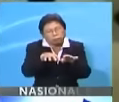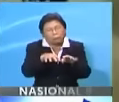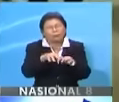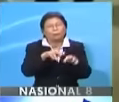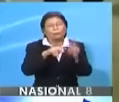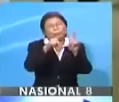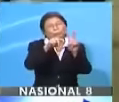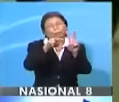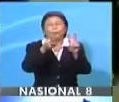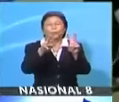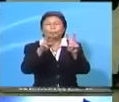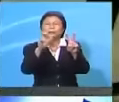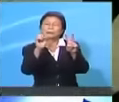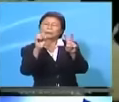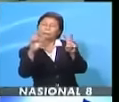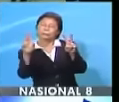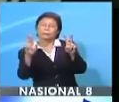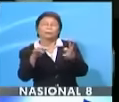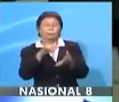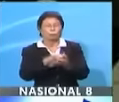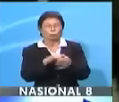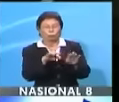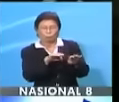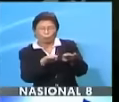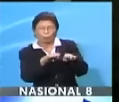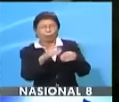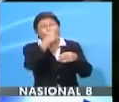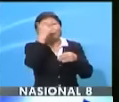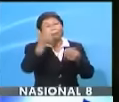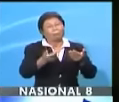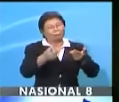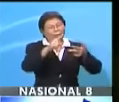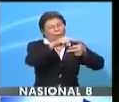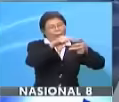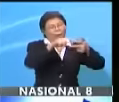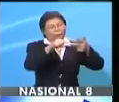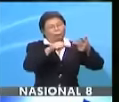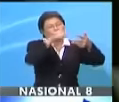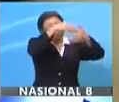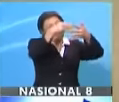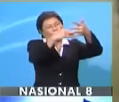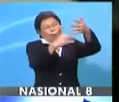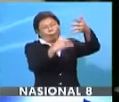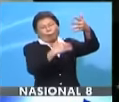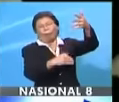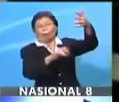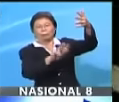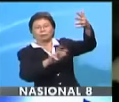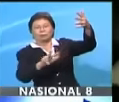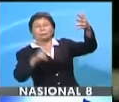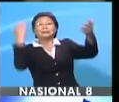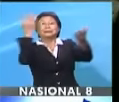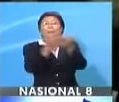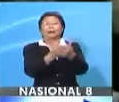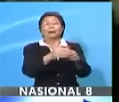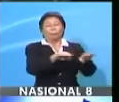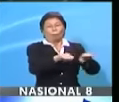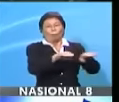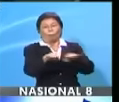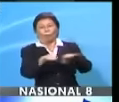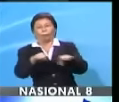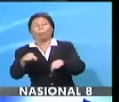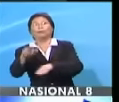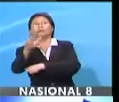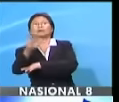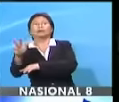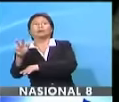2.7 saja. Itu adalah gegaran susulan yang ke-33. Sehingga kini lah